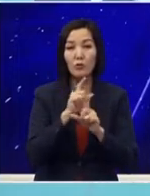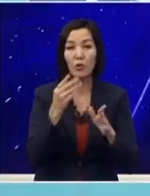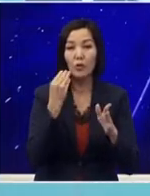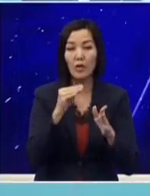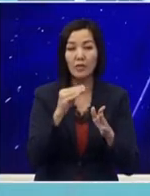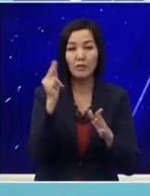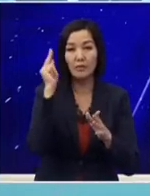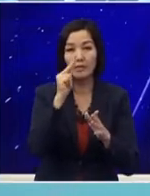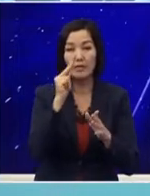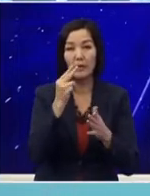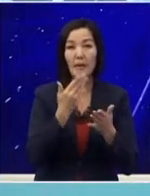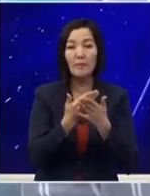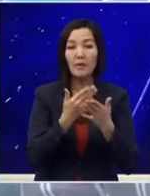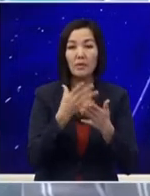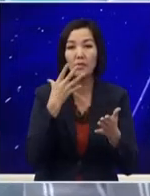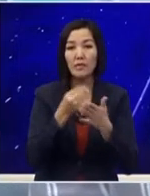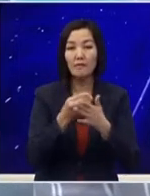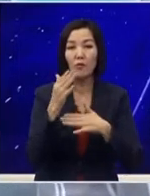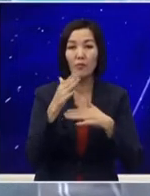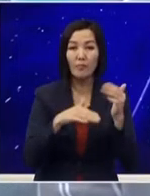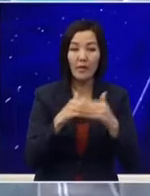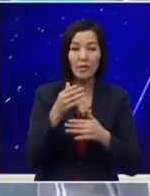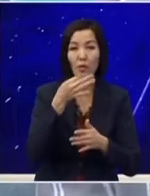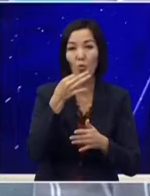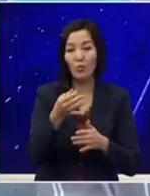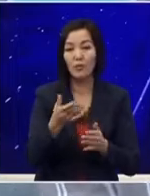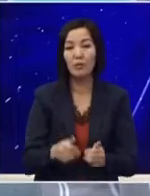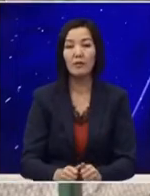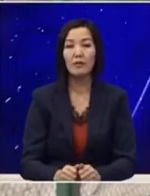качественными знания, мы показываем на своем примере. Примере школы.